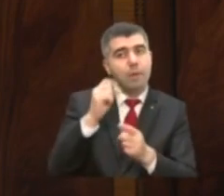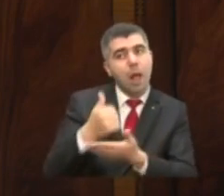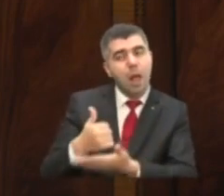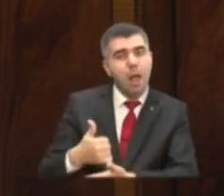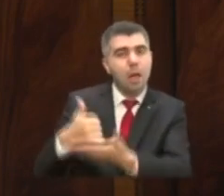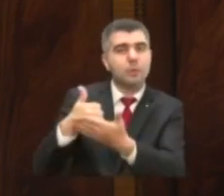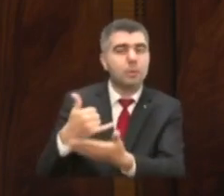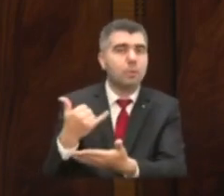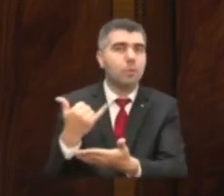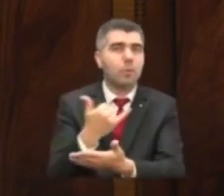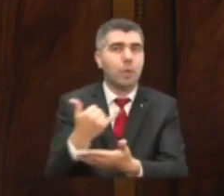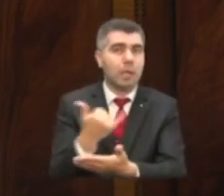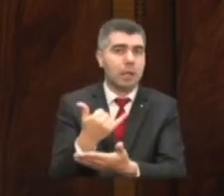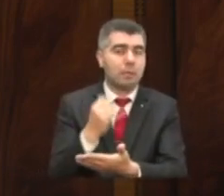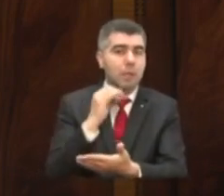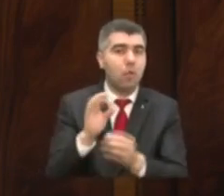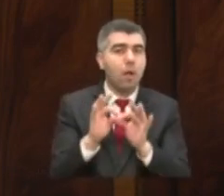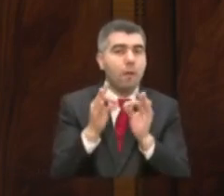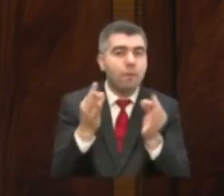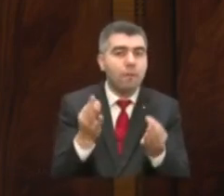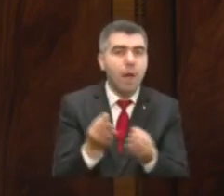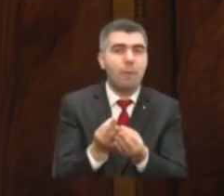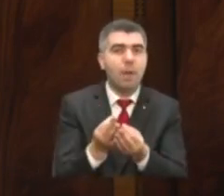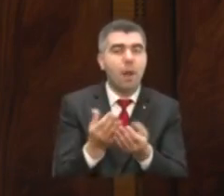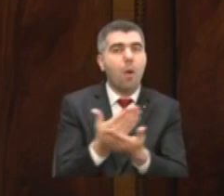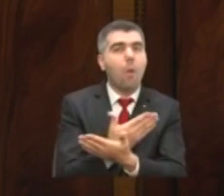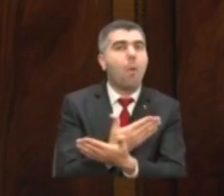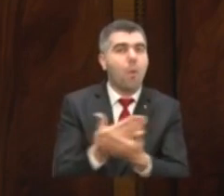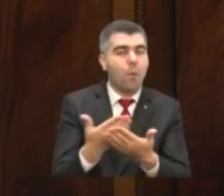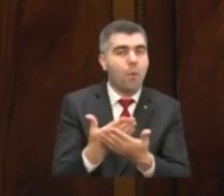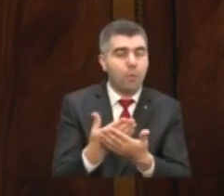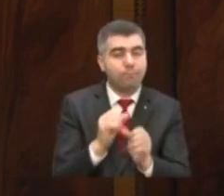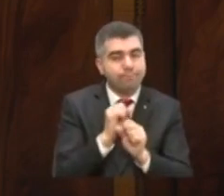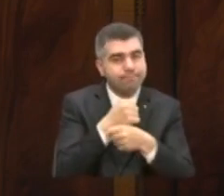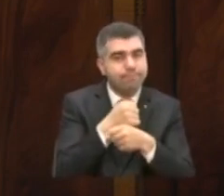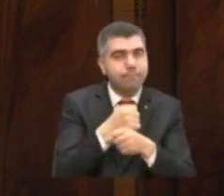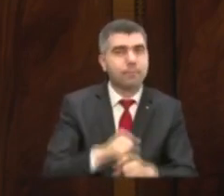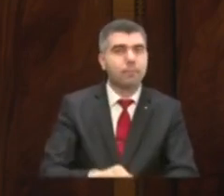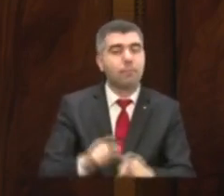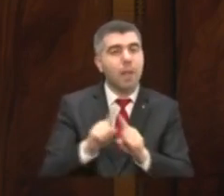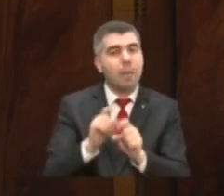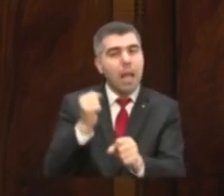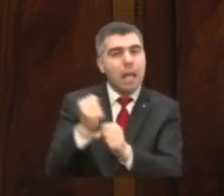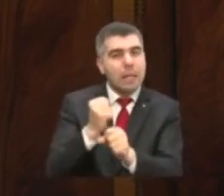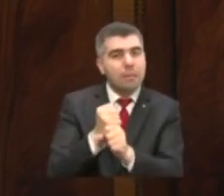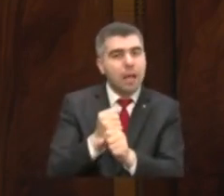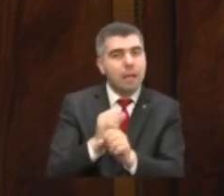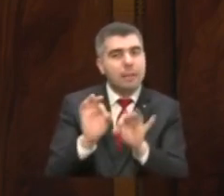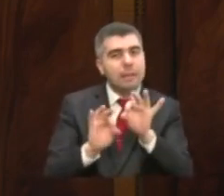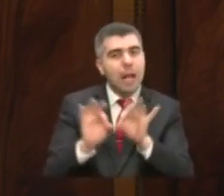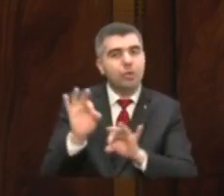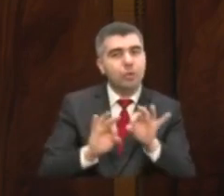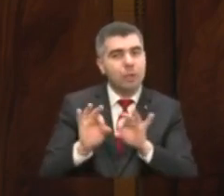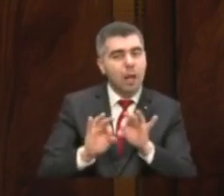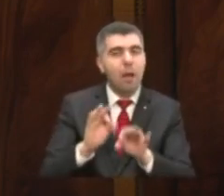تعطى لهاد الناس والعائله تاعهم اللي كيعانيوا في صمت. اما بالنسبه للتشغيل فالاستراتيجيه طموحه جدا،